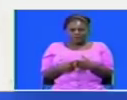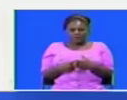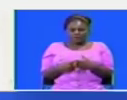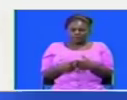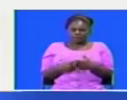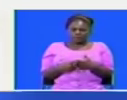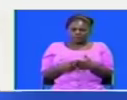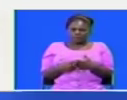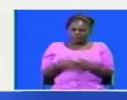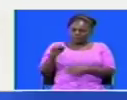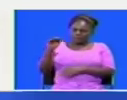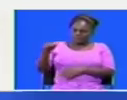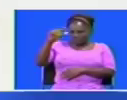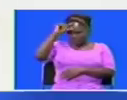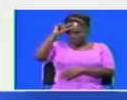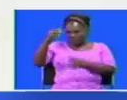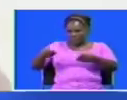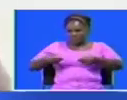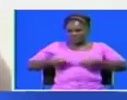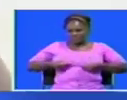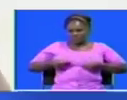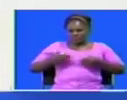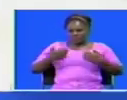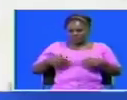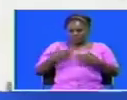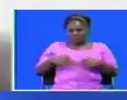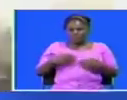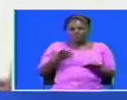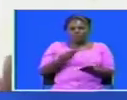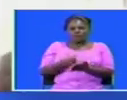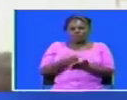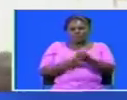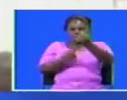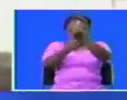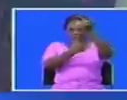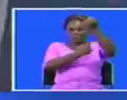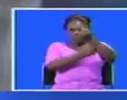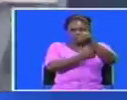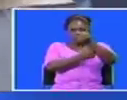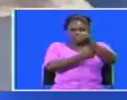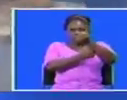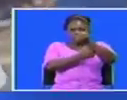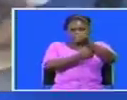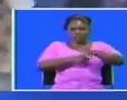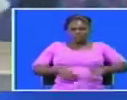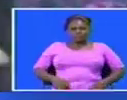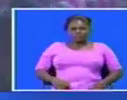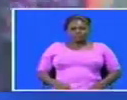angewezekana serikali apewe watu pesa ya kununua hata nyasi. Ile inaitwa kupanda ile ngine.